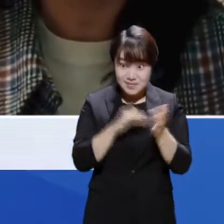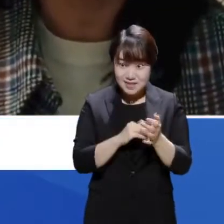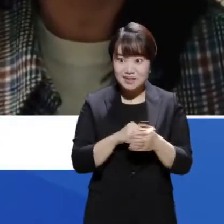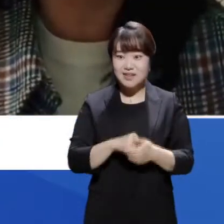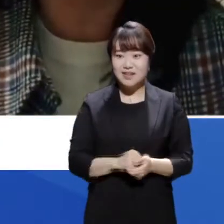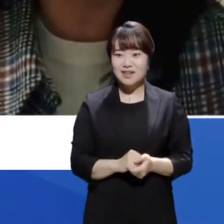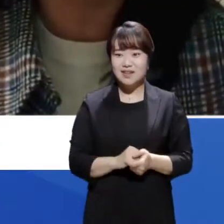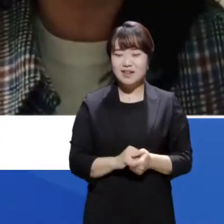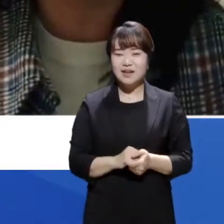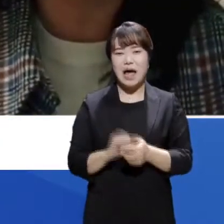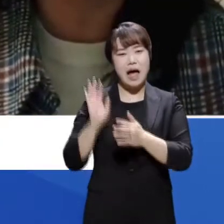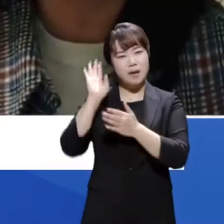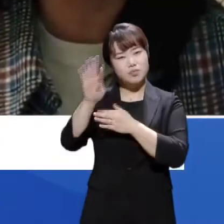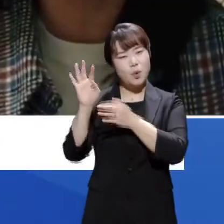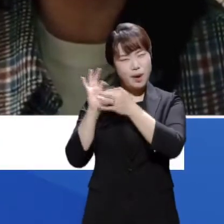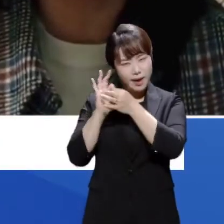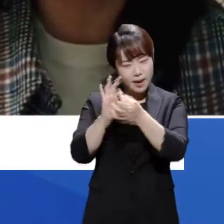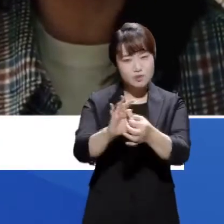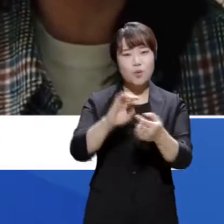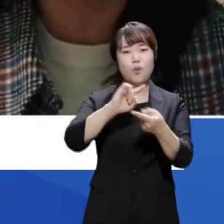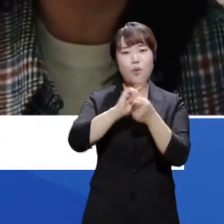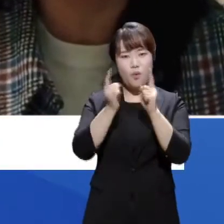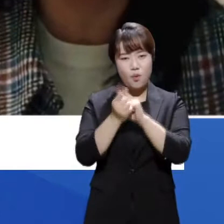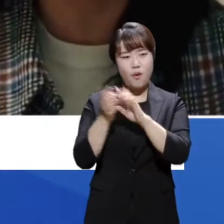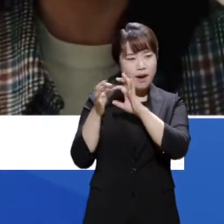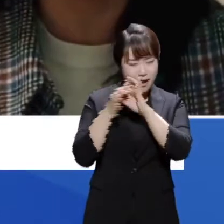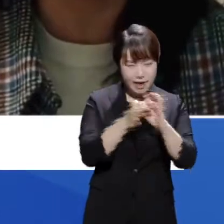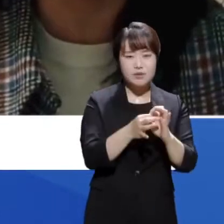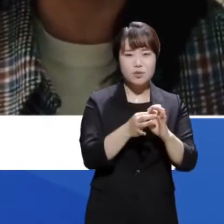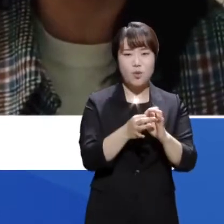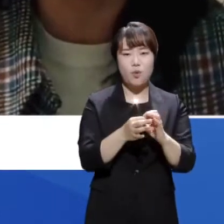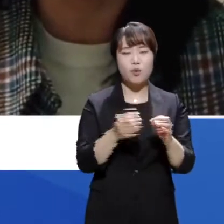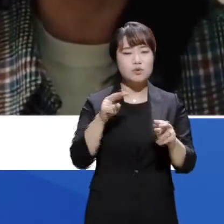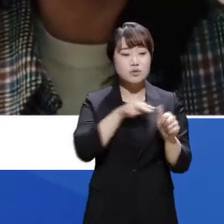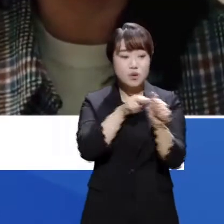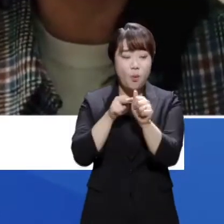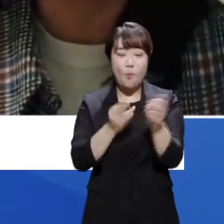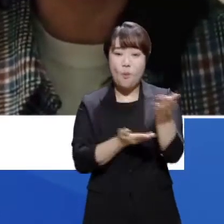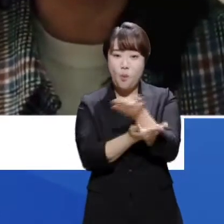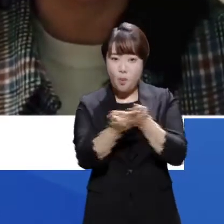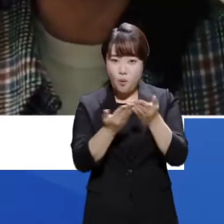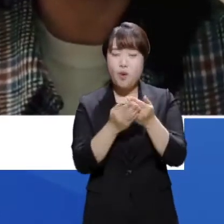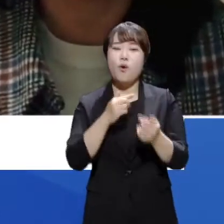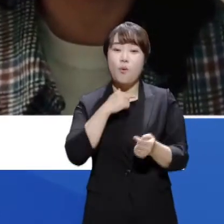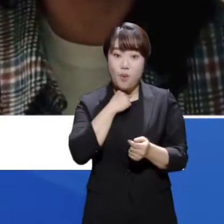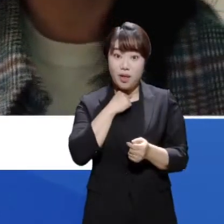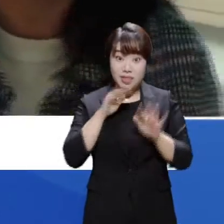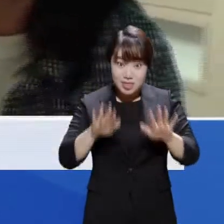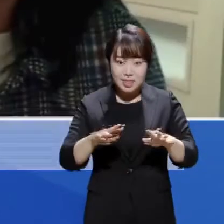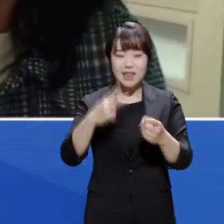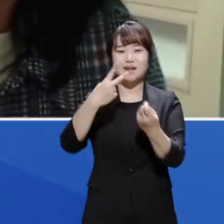하면서 지속적으로 지역에서 정례화가 되었으면 좋겠다는 의견이 있어서 올해도 개최하게 되었습니다.